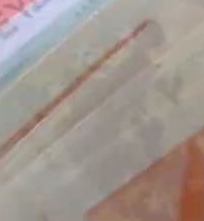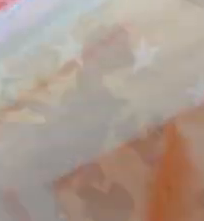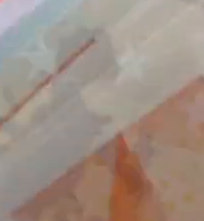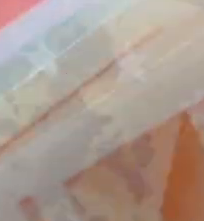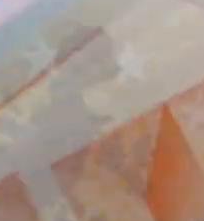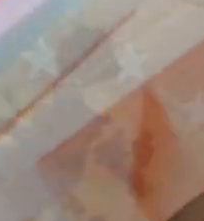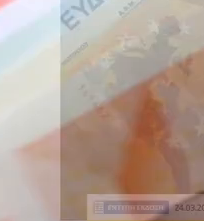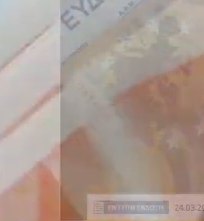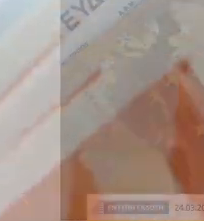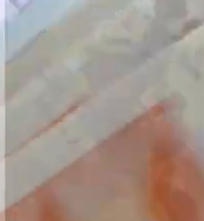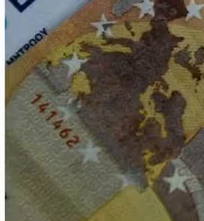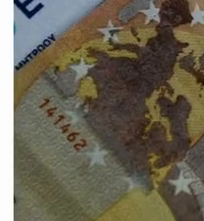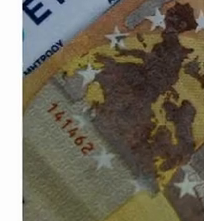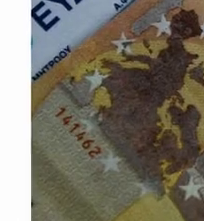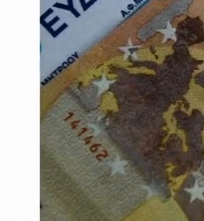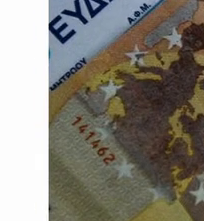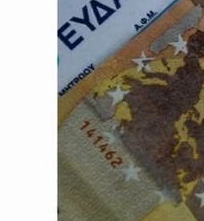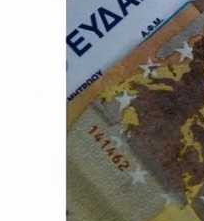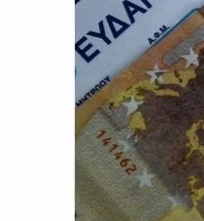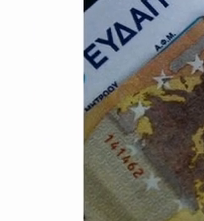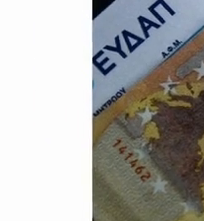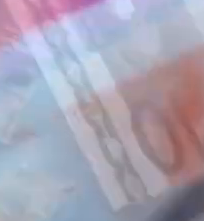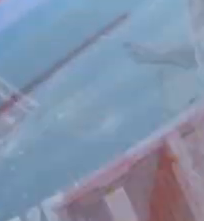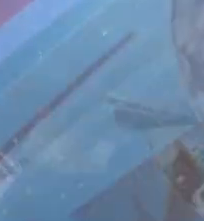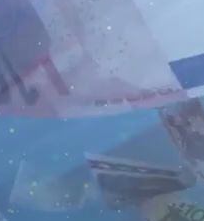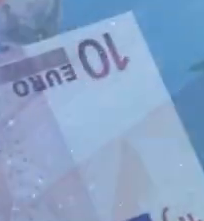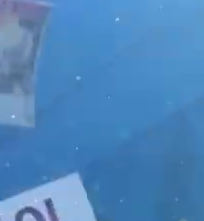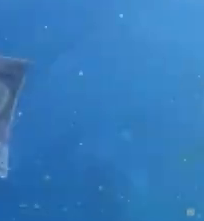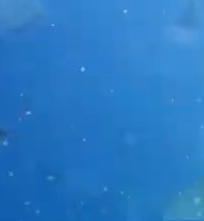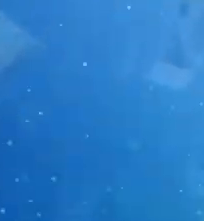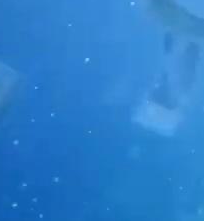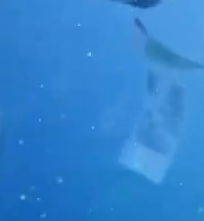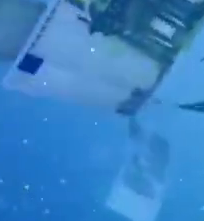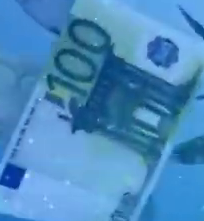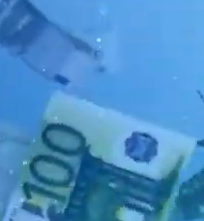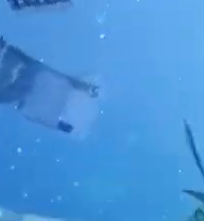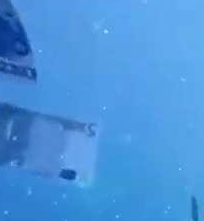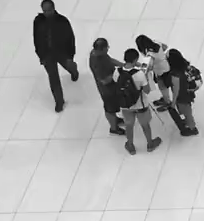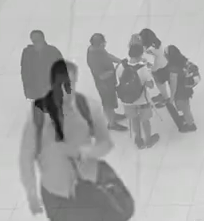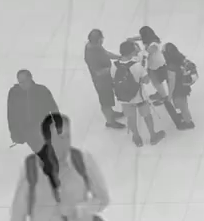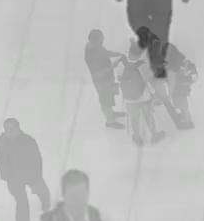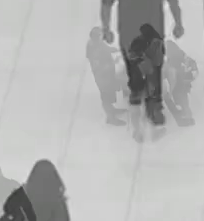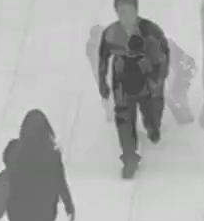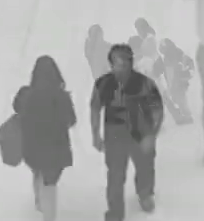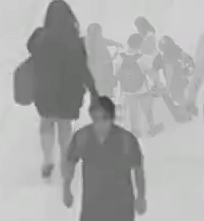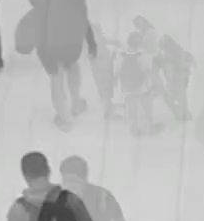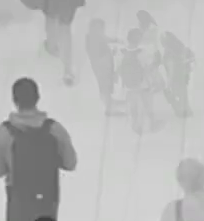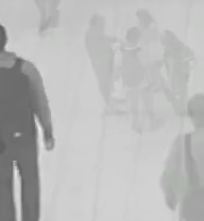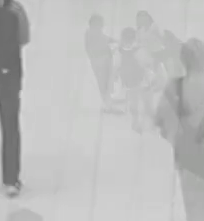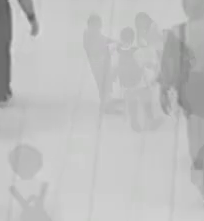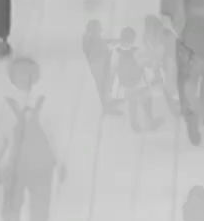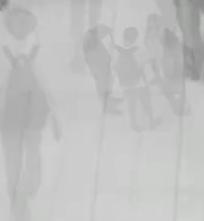1,4 δις ευρώ ως τώρα. 3 δις ευρώ το χρόνο. Ουρανοκατέβατα κέρδη σε εκείνους για να μην